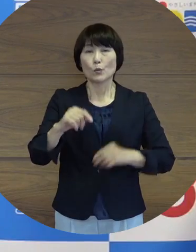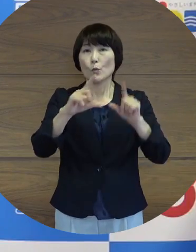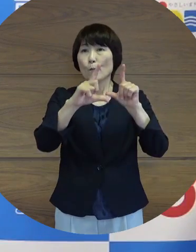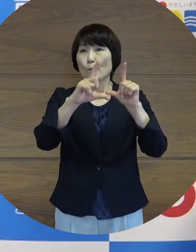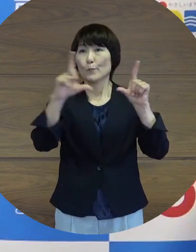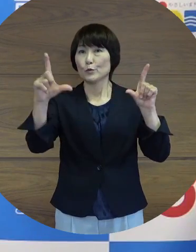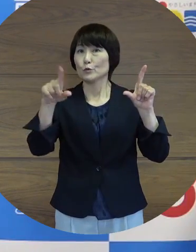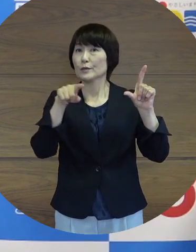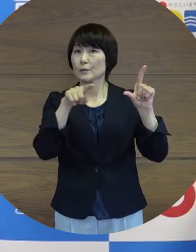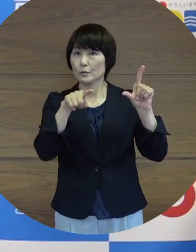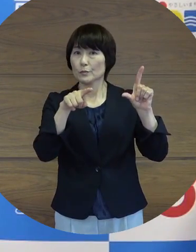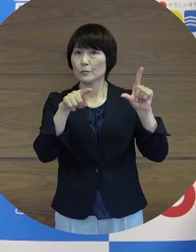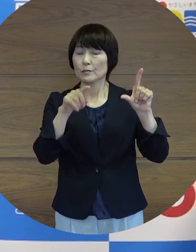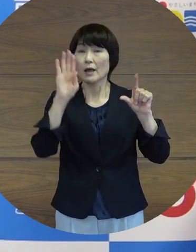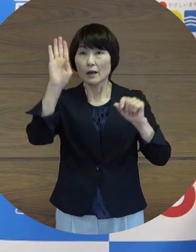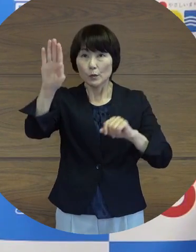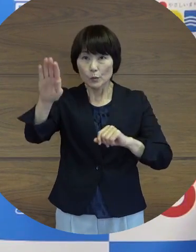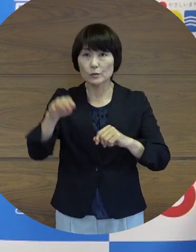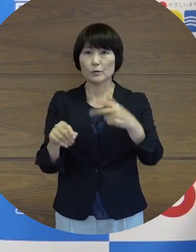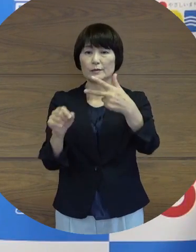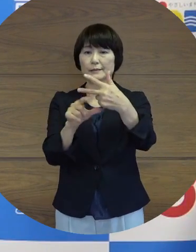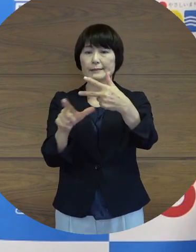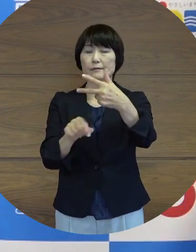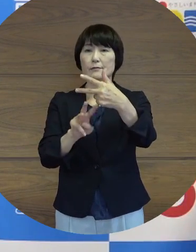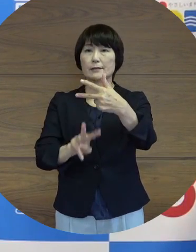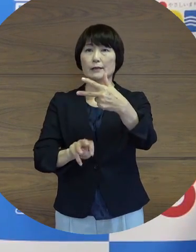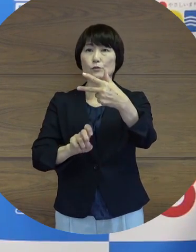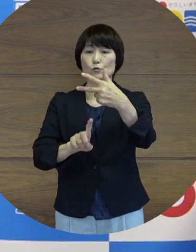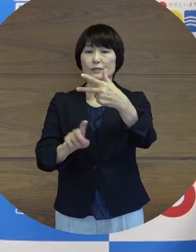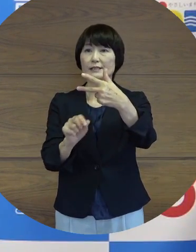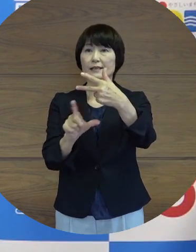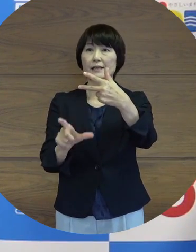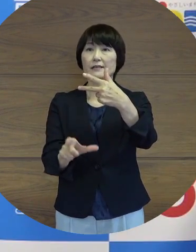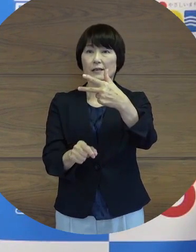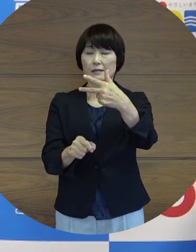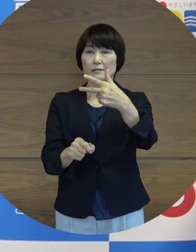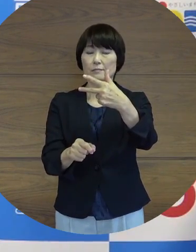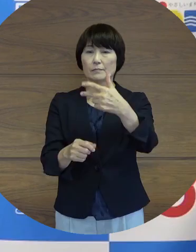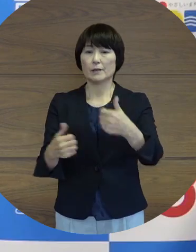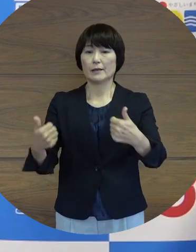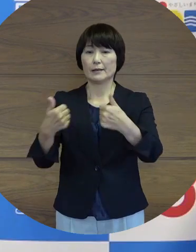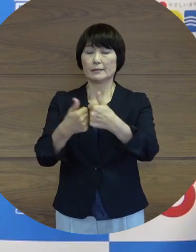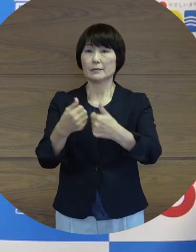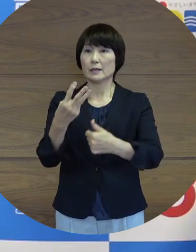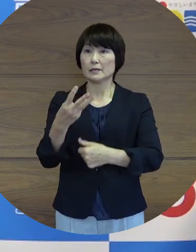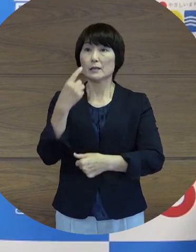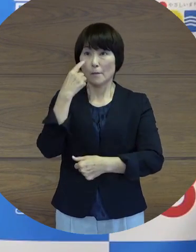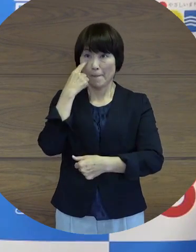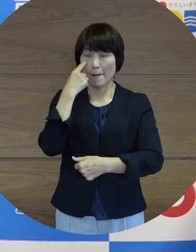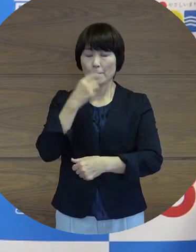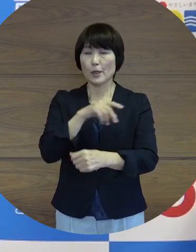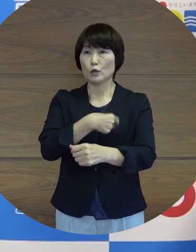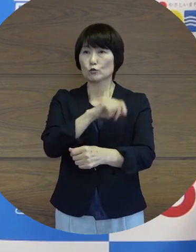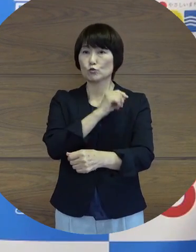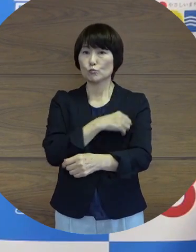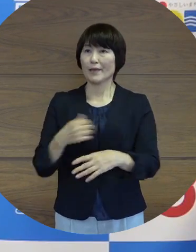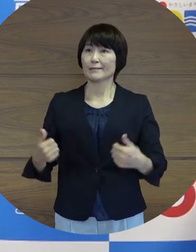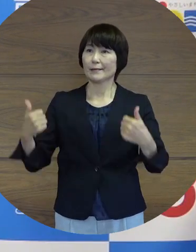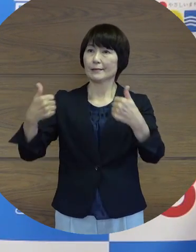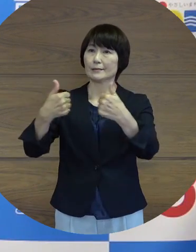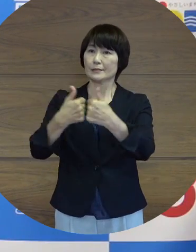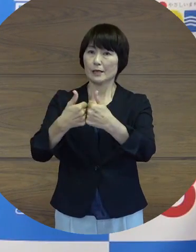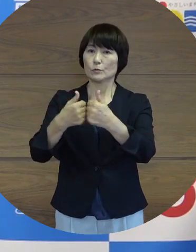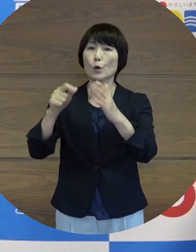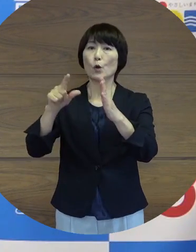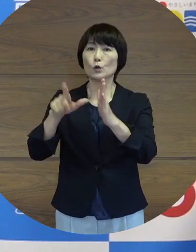ューイング、7月31日の月曜日にあります第3戦スペイン戦で